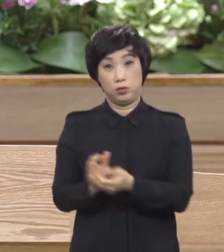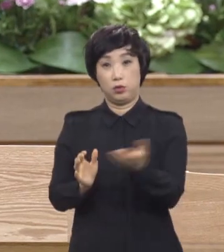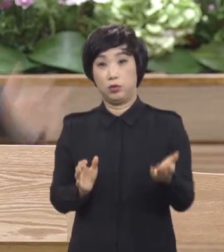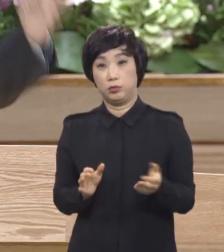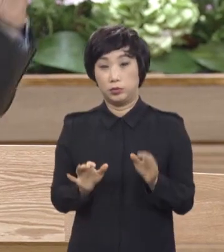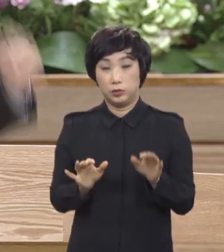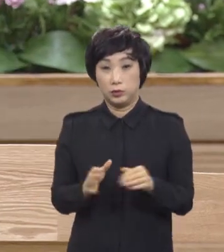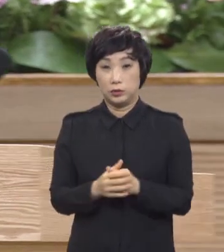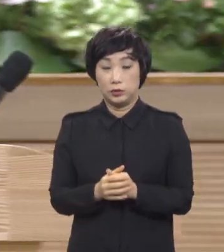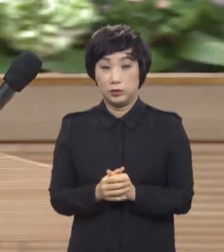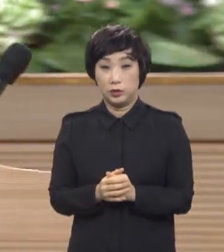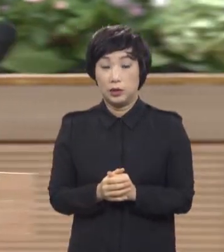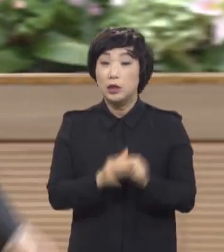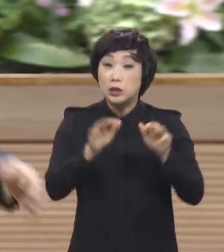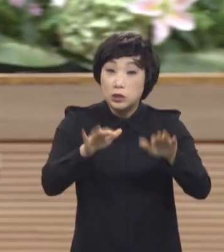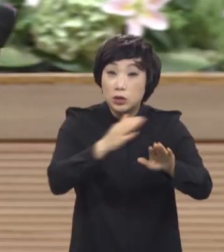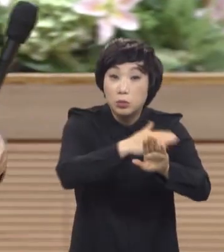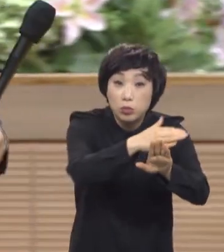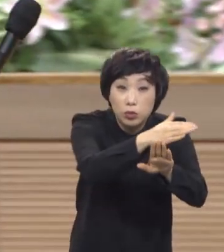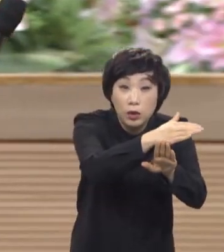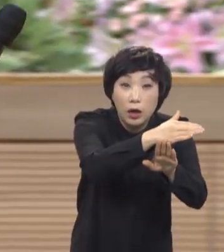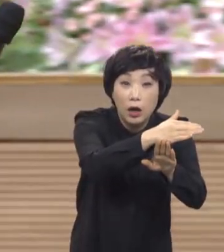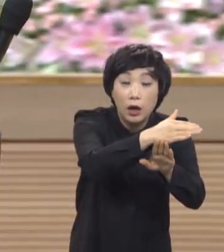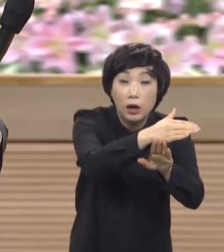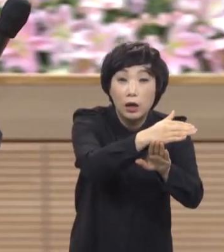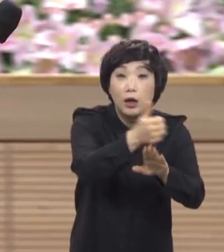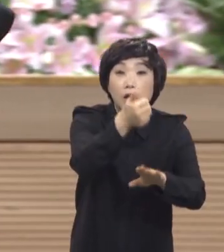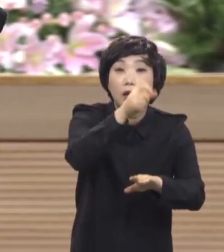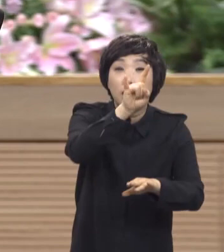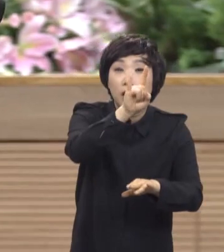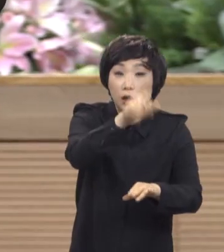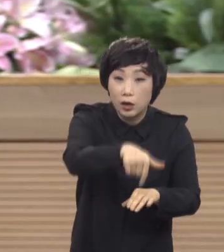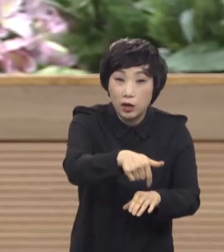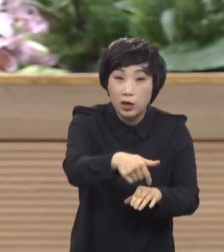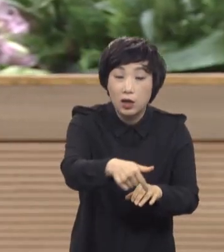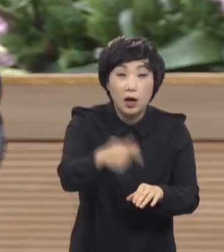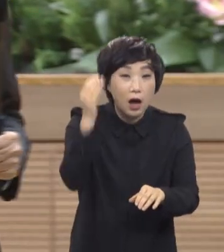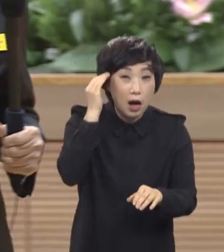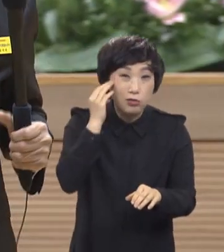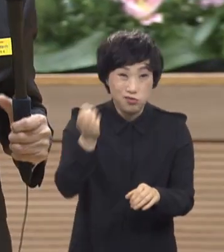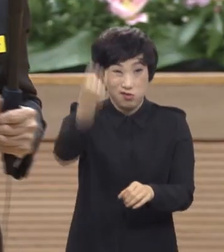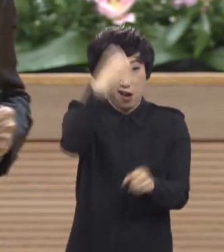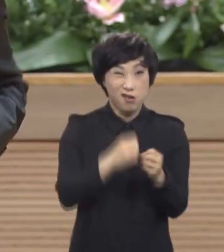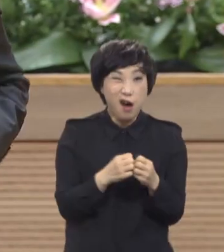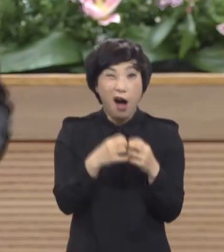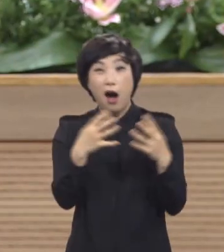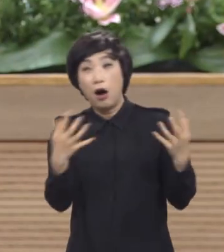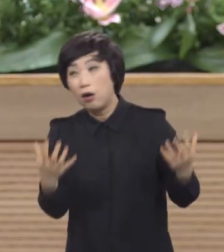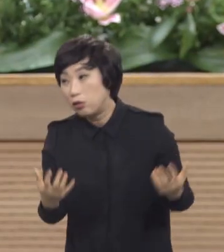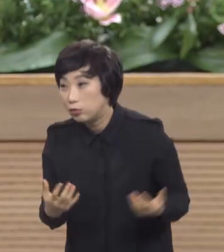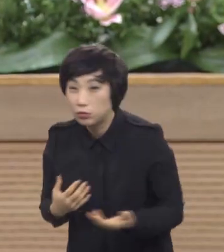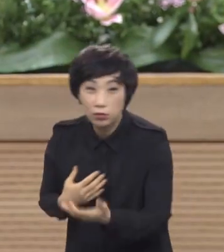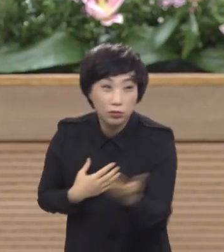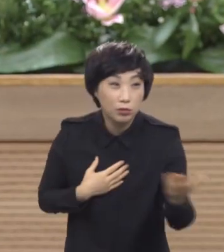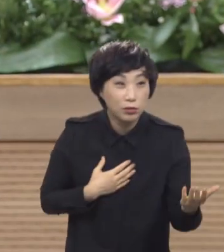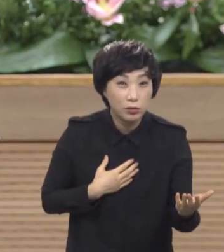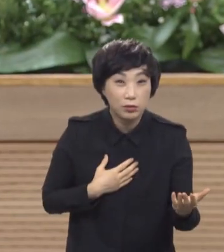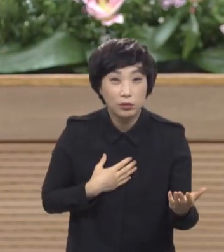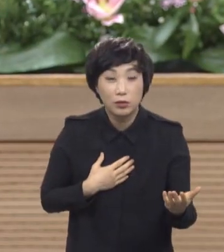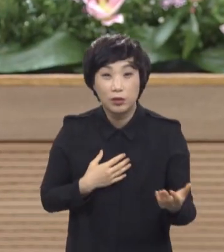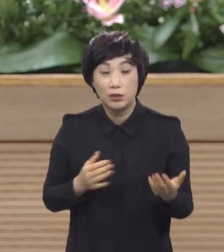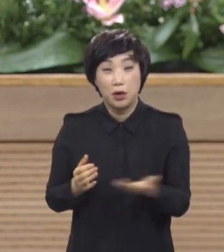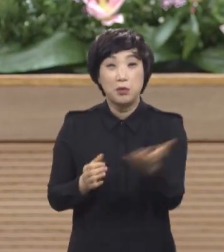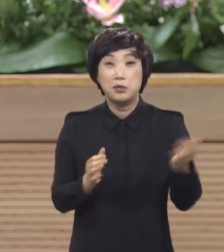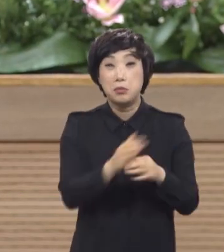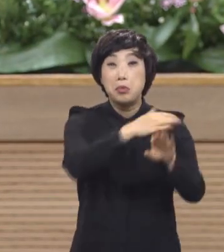보세요 저 이북이 핵무기라도 냈다 던져놓으면 철없는